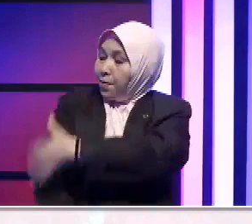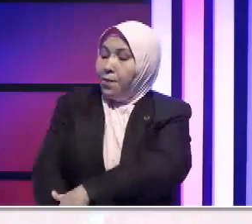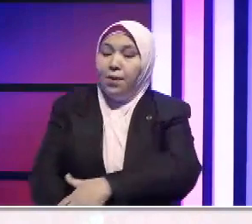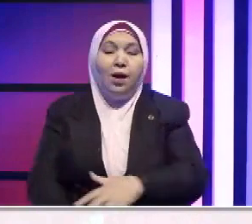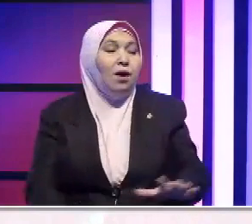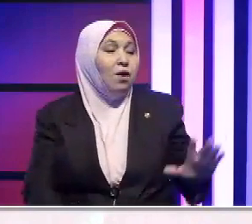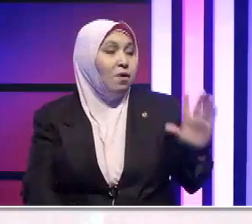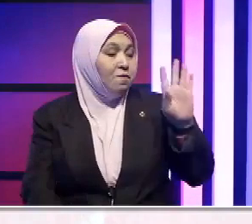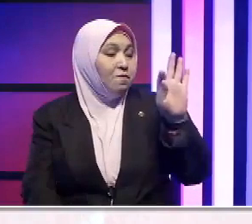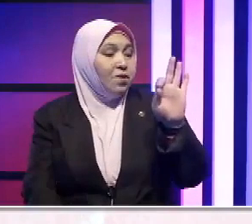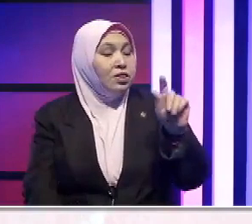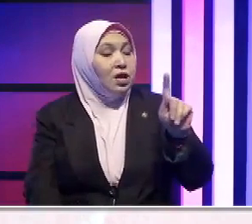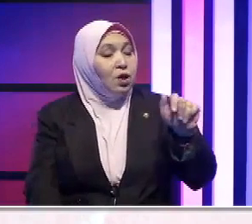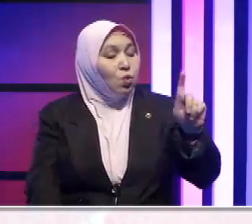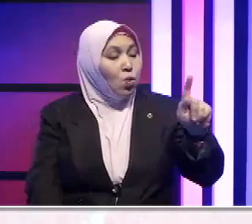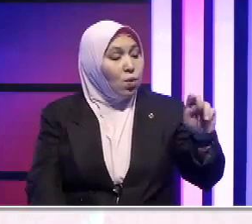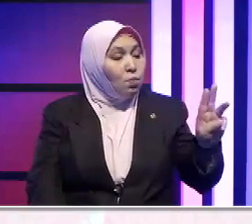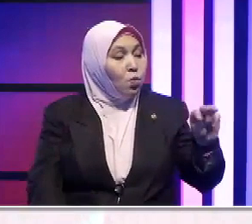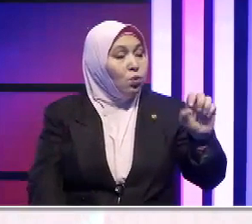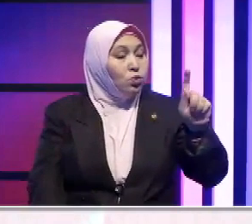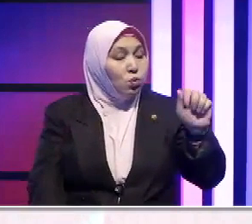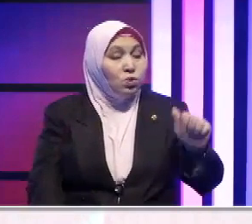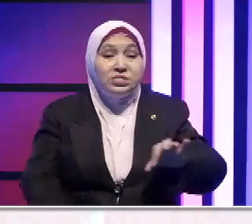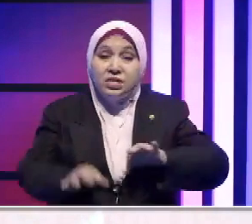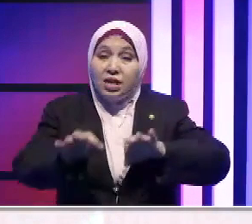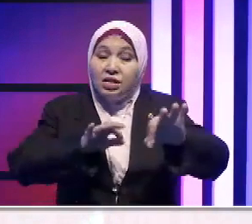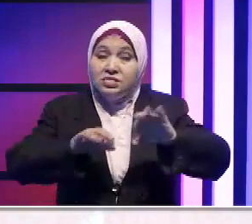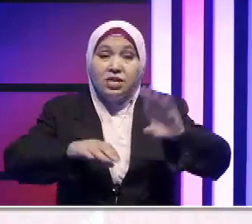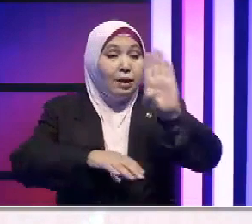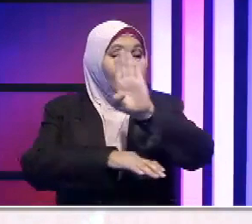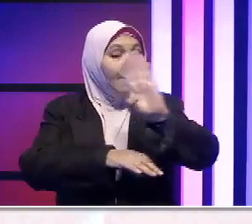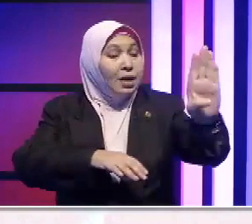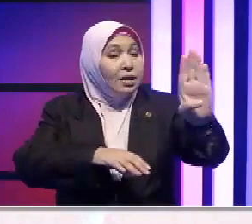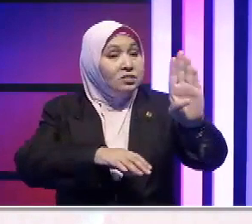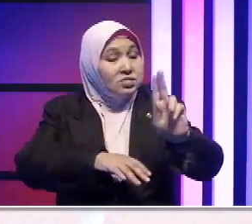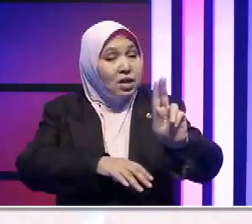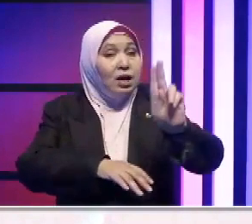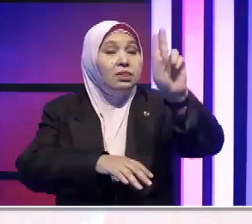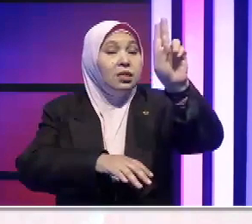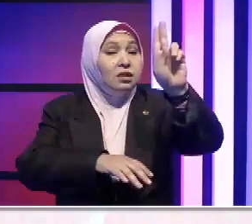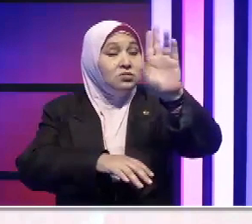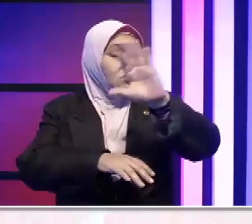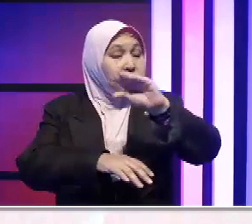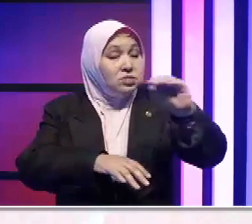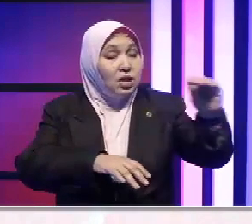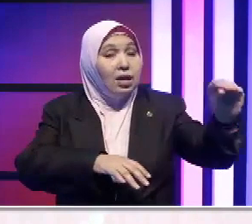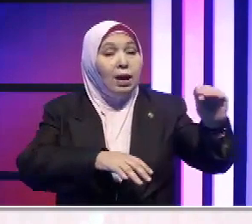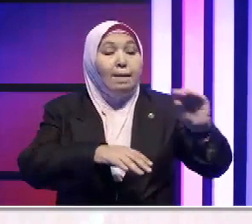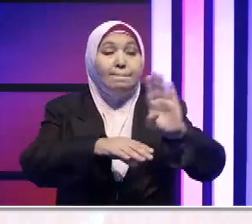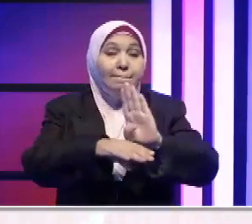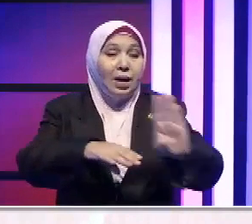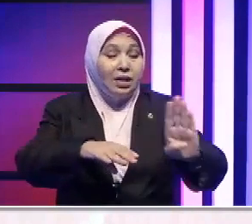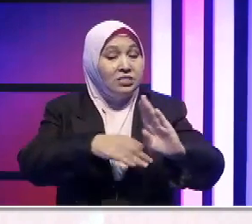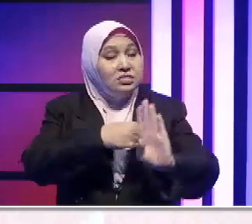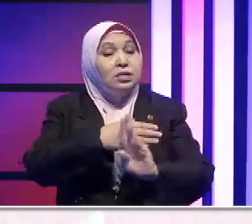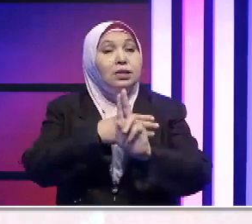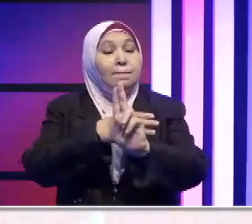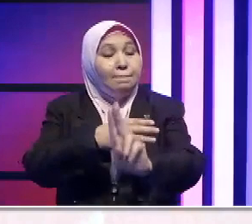hutu wa huwa mulim. Jelaskan baris atas dan baris depan dalam ayat